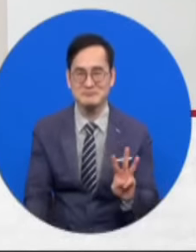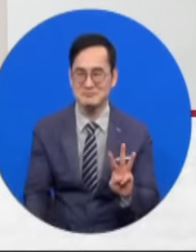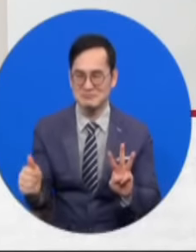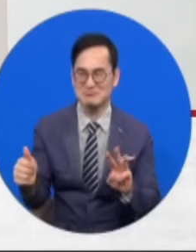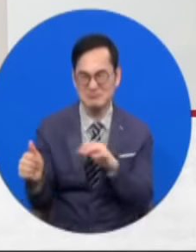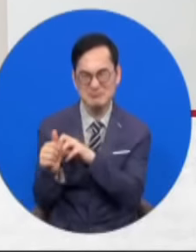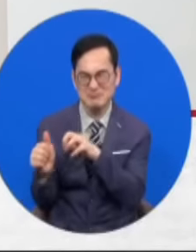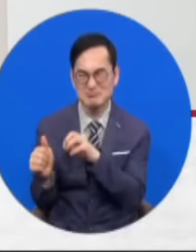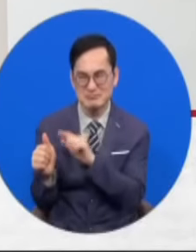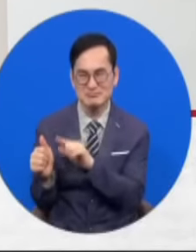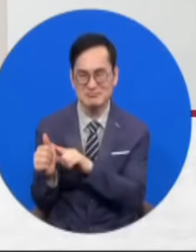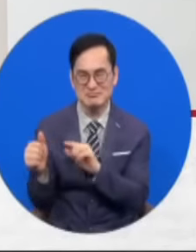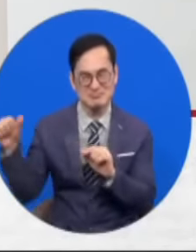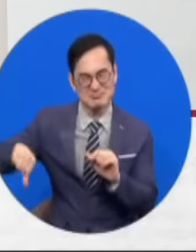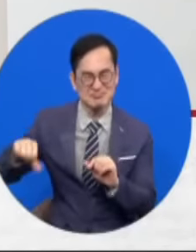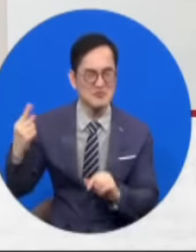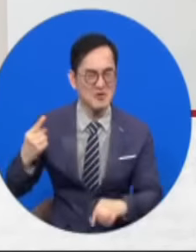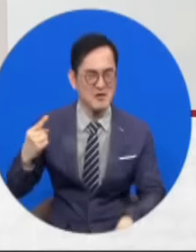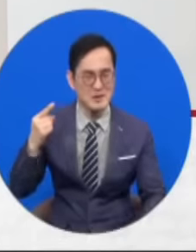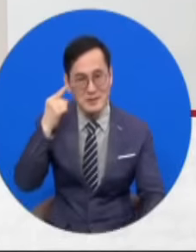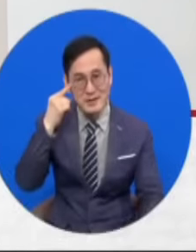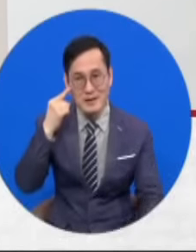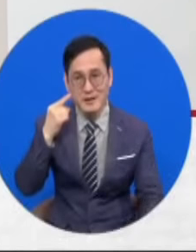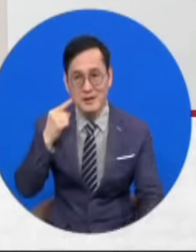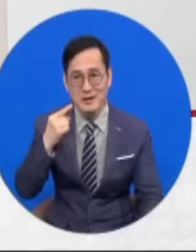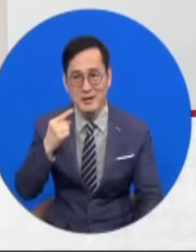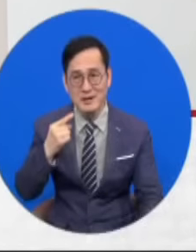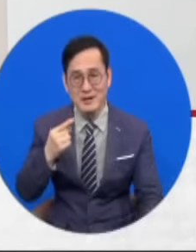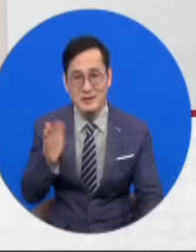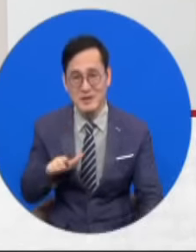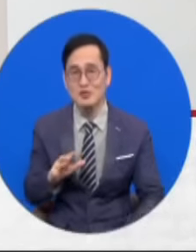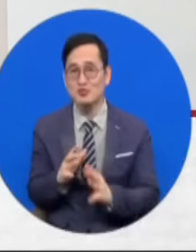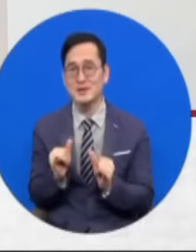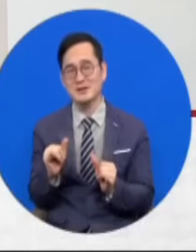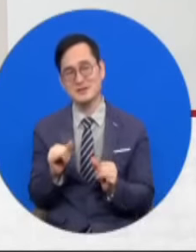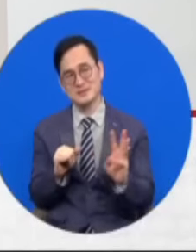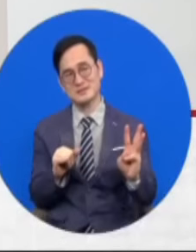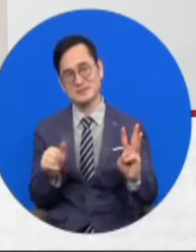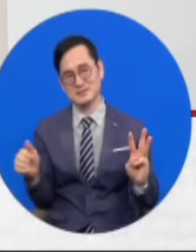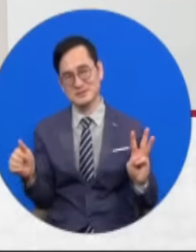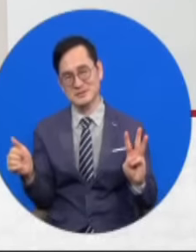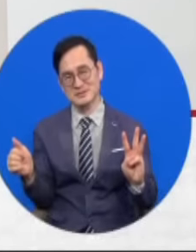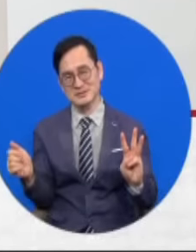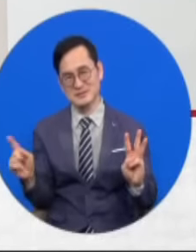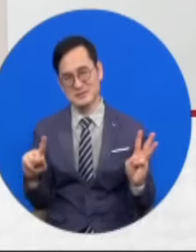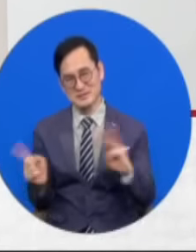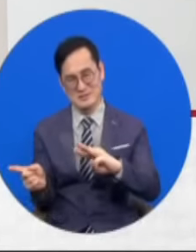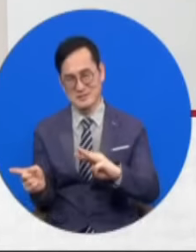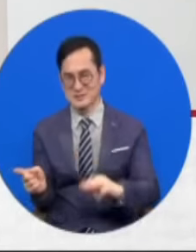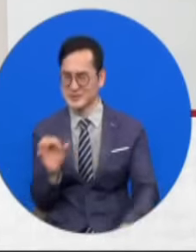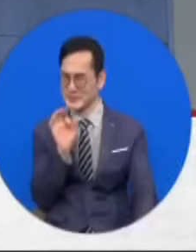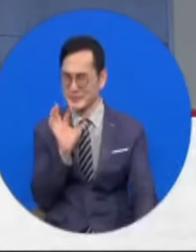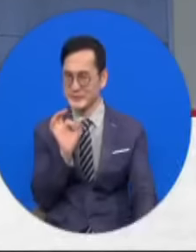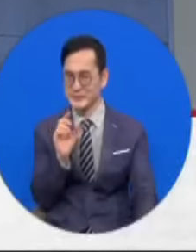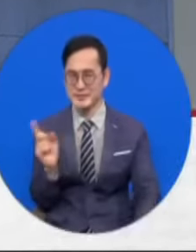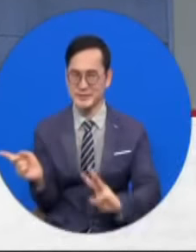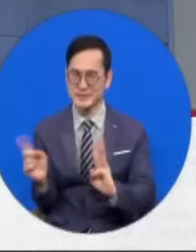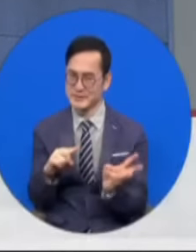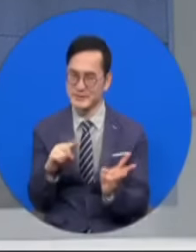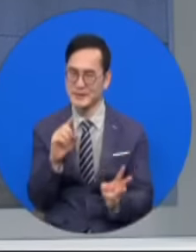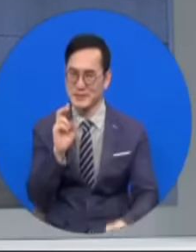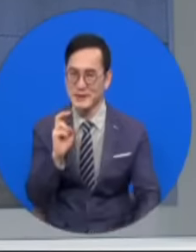같은데 지금 국민들 보시기에는 모두가 바이든 럼 보일 것이다라는 말씀드리고 싶습니다 튼 민주당 입장이 또 그렇게 또 야속하게